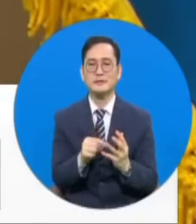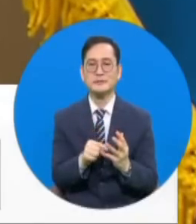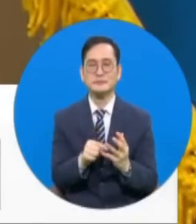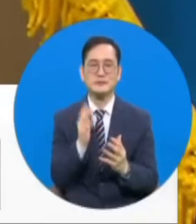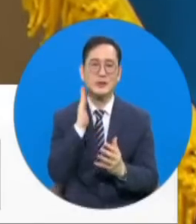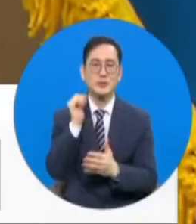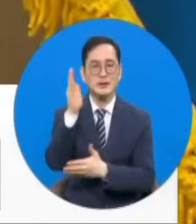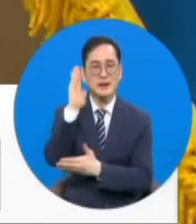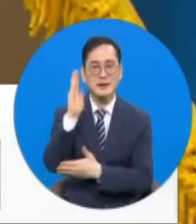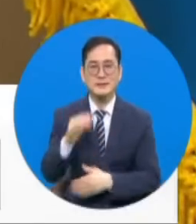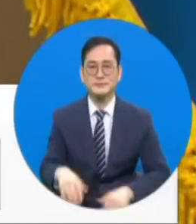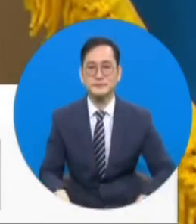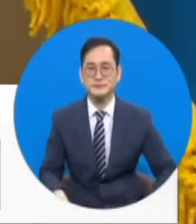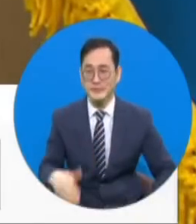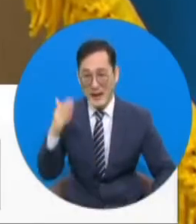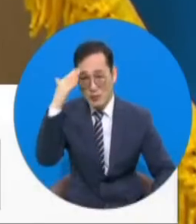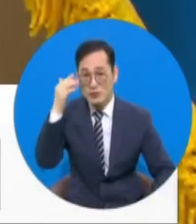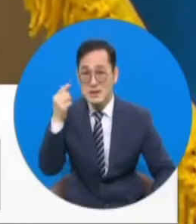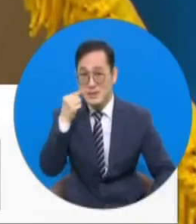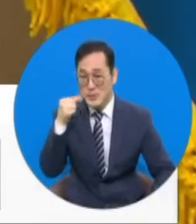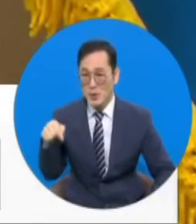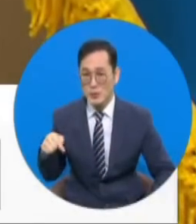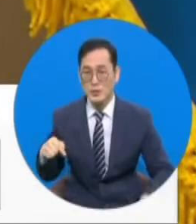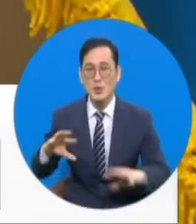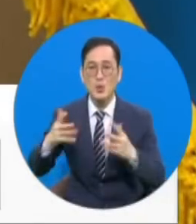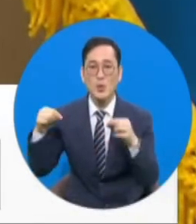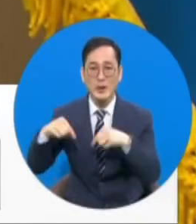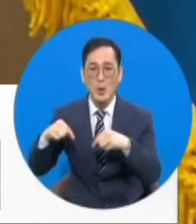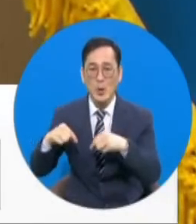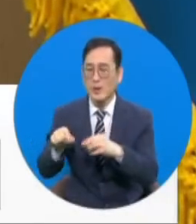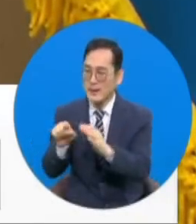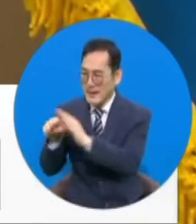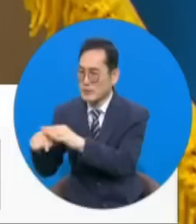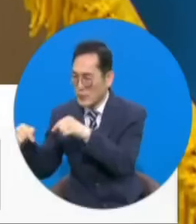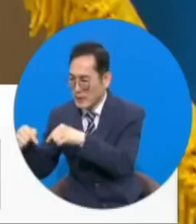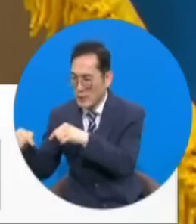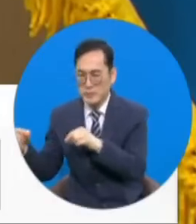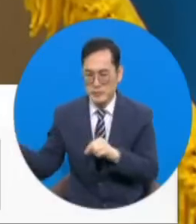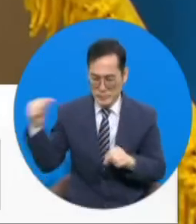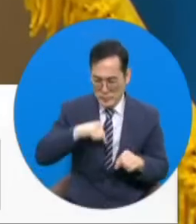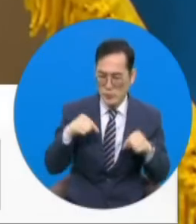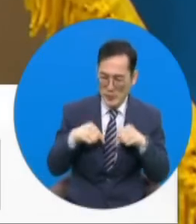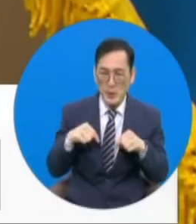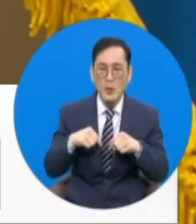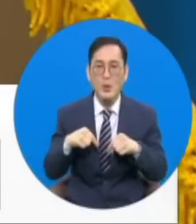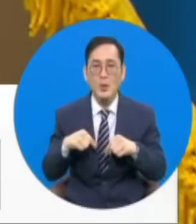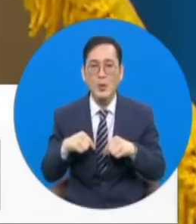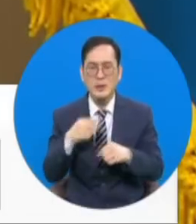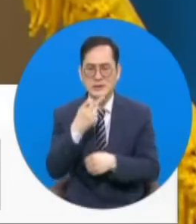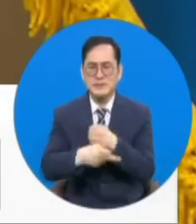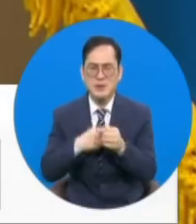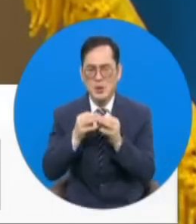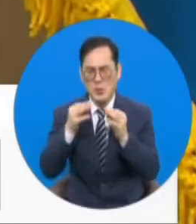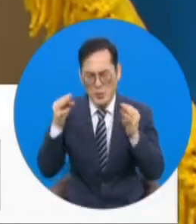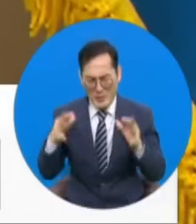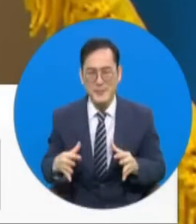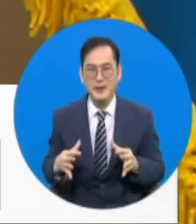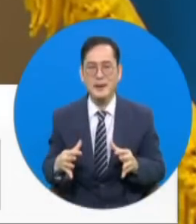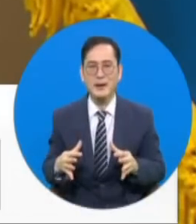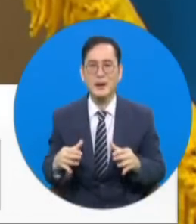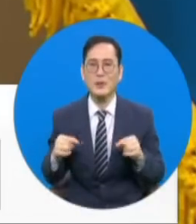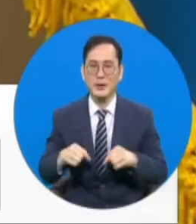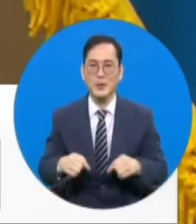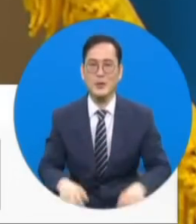한일 셔틀 외교가 12년에 세월이 필요했지만 양국 정상이 오가는 데는